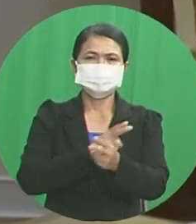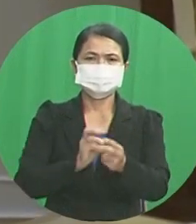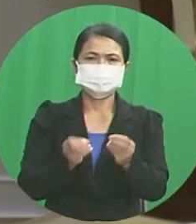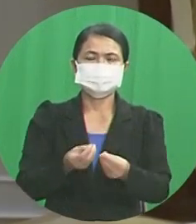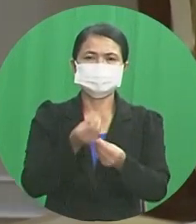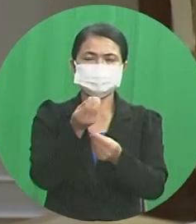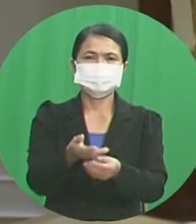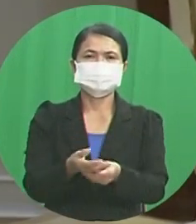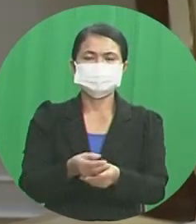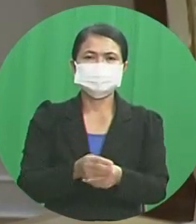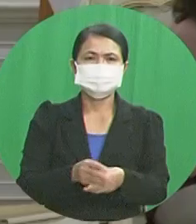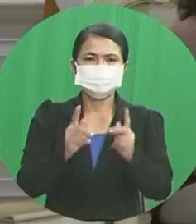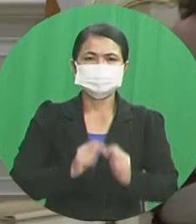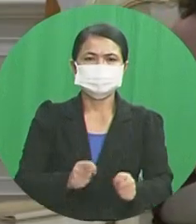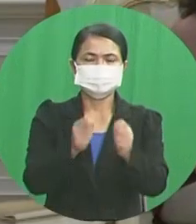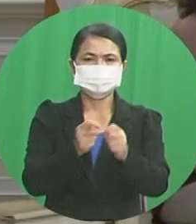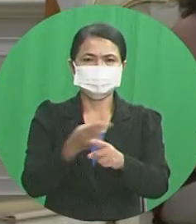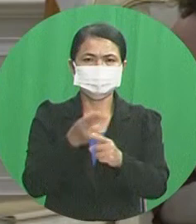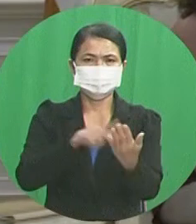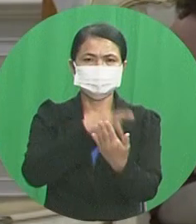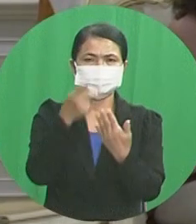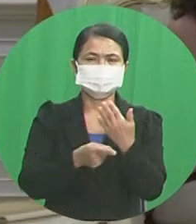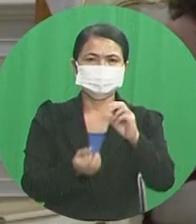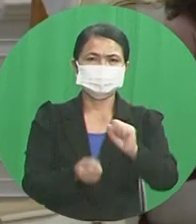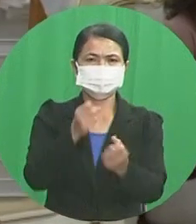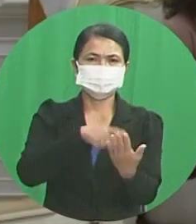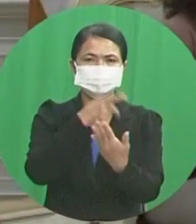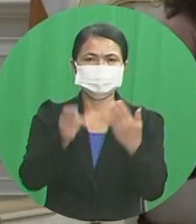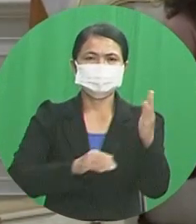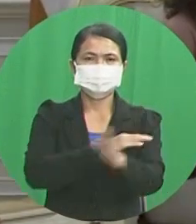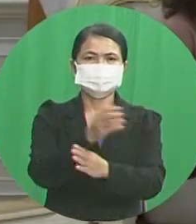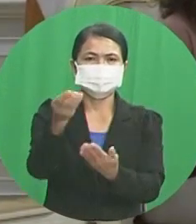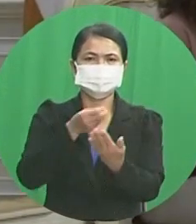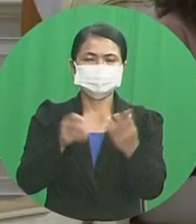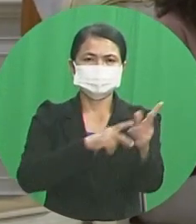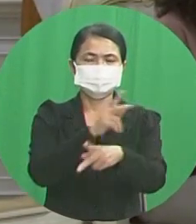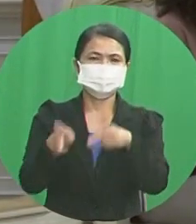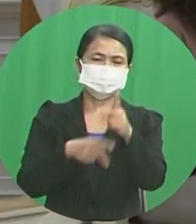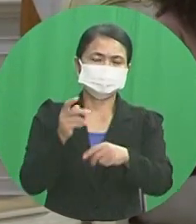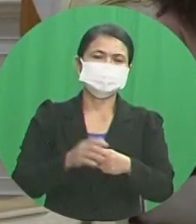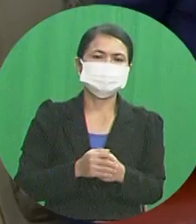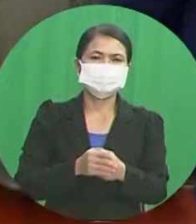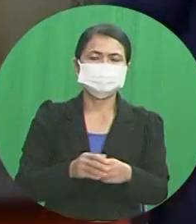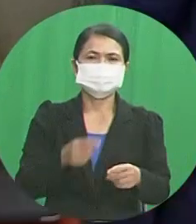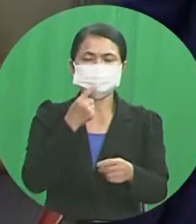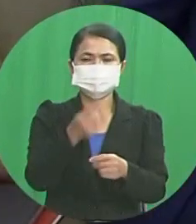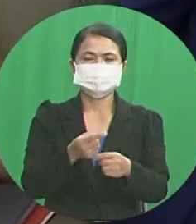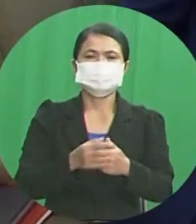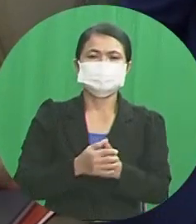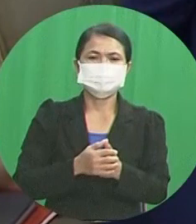ងនិងជំនួយបច្ចេកទេសដល់ការអនុវត្តកម្មវិធីកែតម្រង់ការគ្រប់គ្រងហិរញ្ញវត្ថុសាធារណៈដែលបានគូបញ្ជាក់